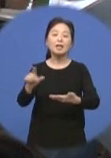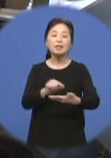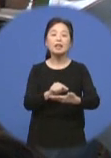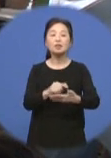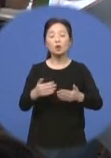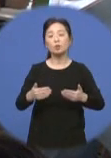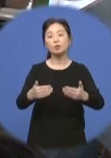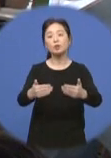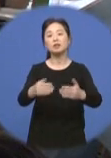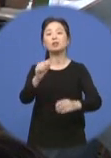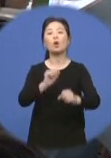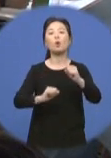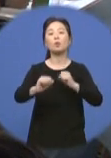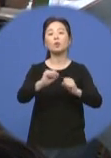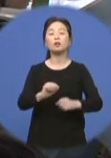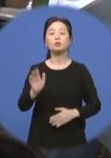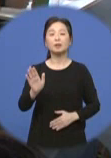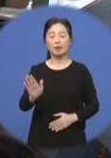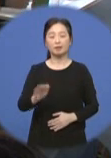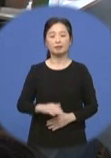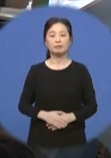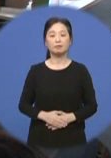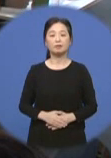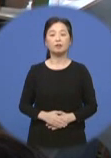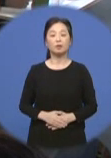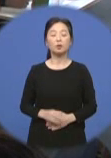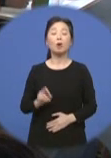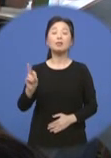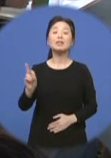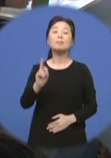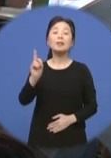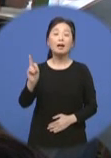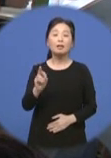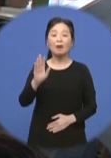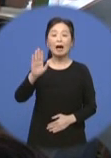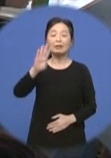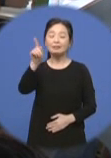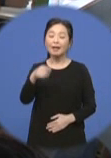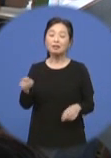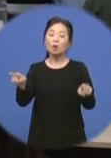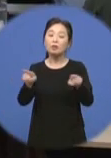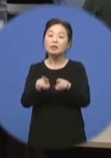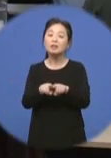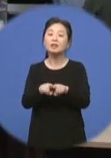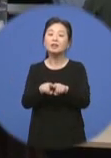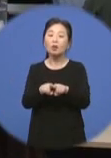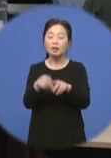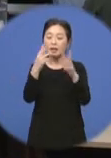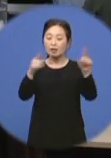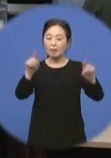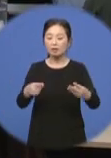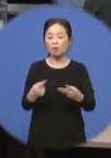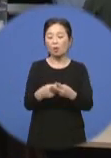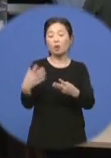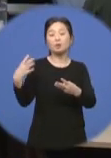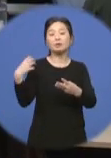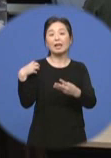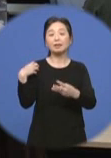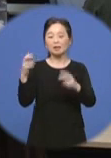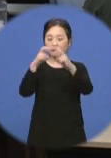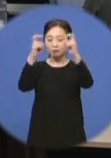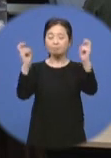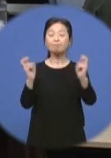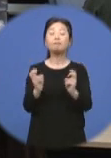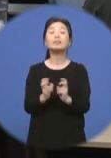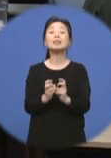取り組みです。この日のセミナーでは、県とともにイベントを主催した NTT ドコモの常浪